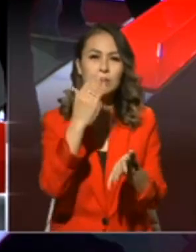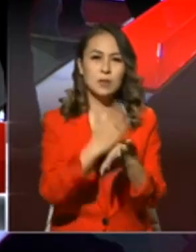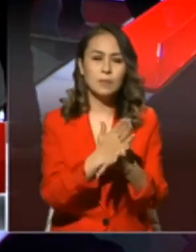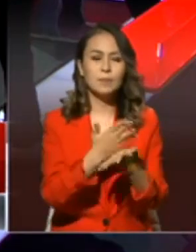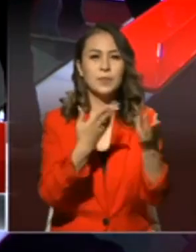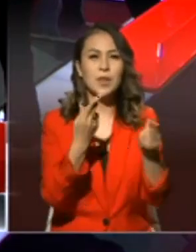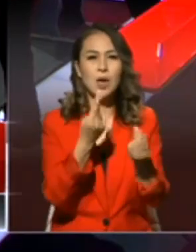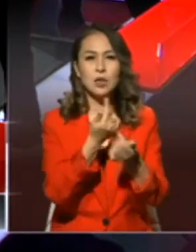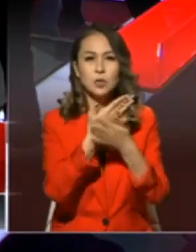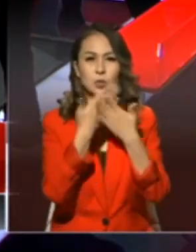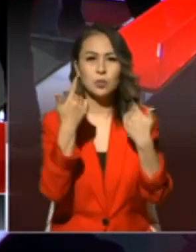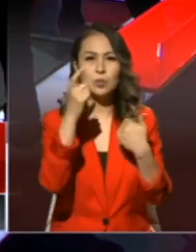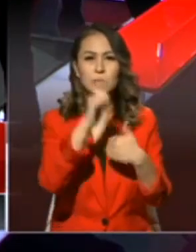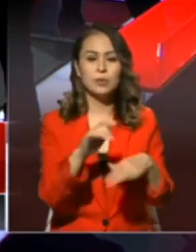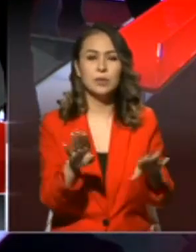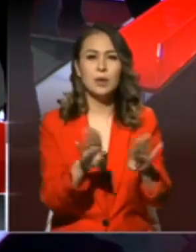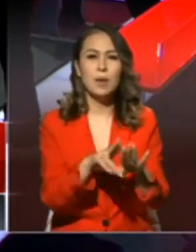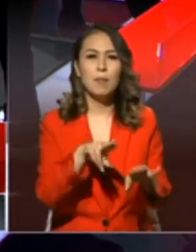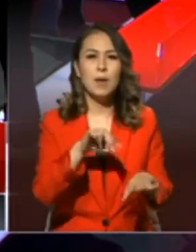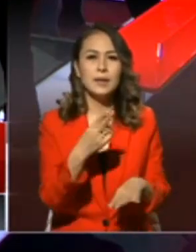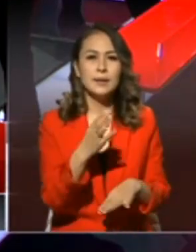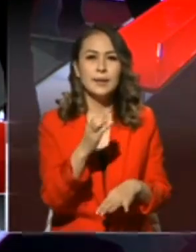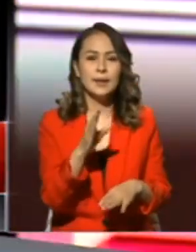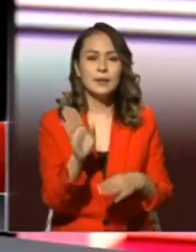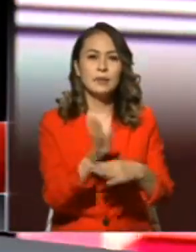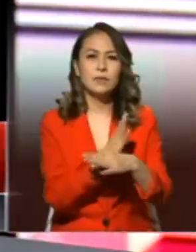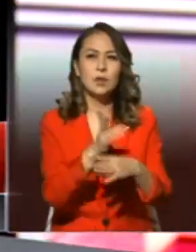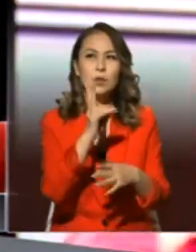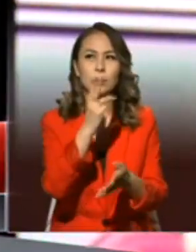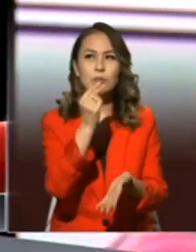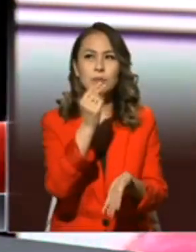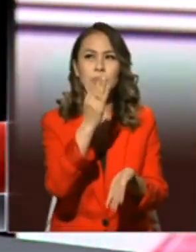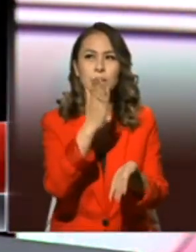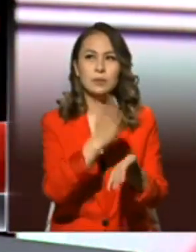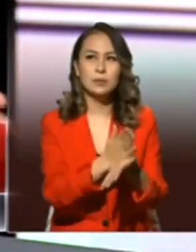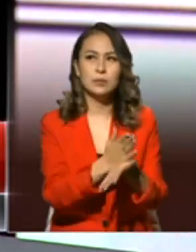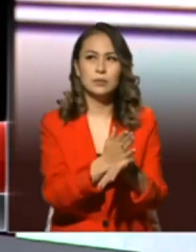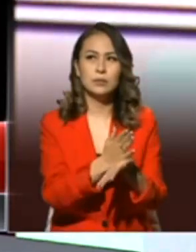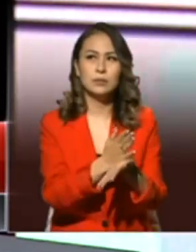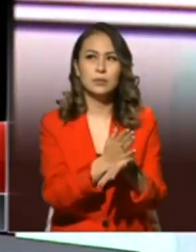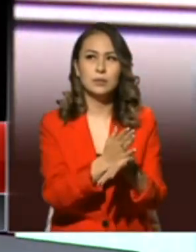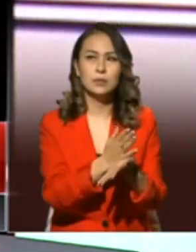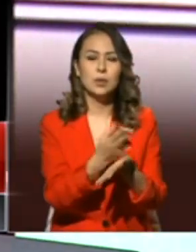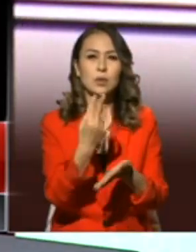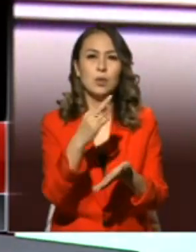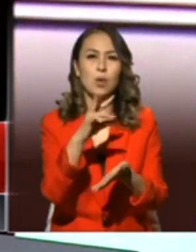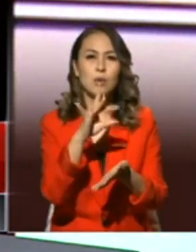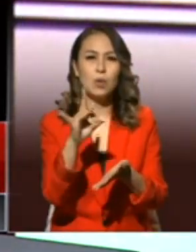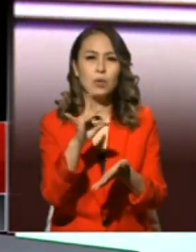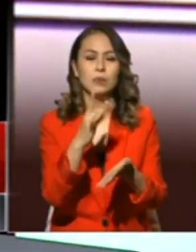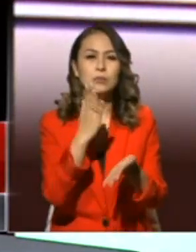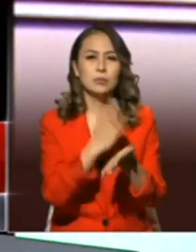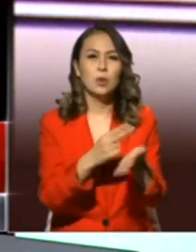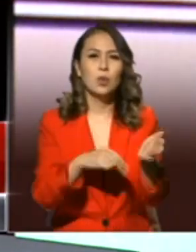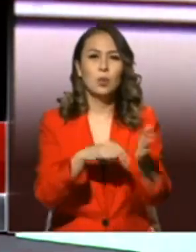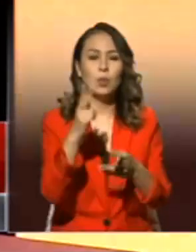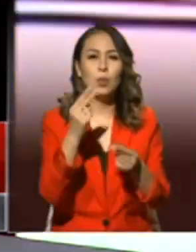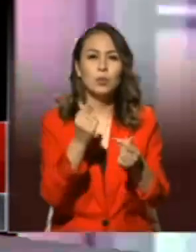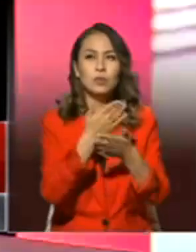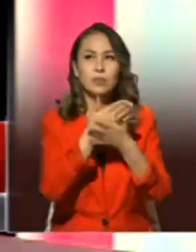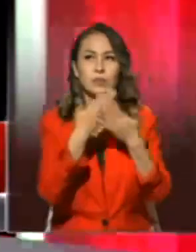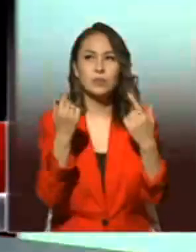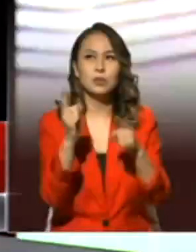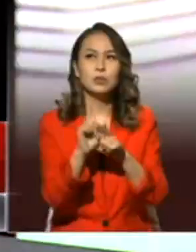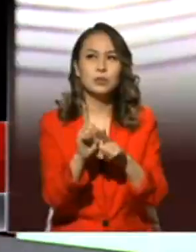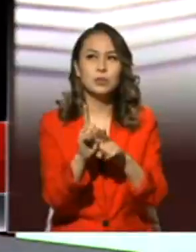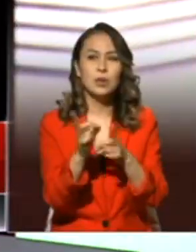ақшасы жоқ адамдар қалдырып пациенттерді бөледі. Кімде ақшасы бар, солар донорлыққа жүгінеді. Кімде ақшасы жоқ, солай лист